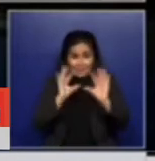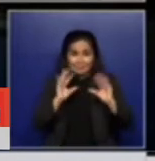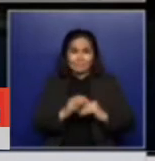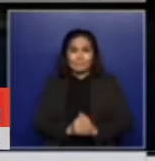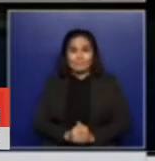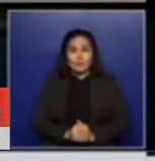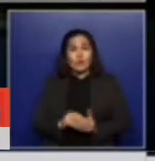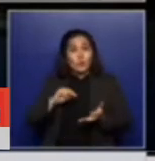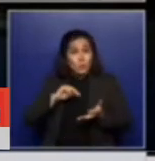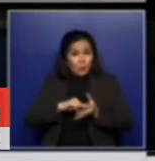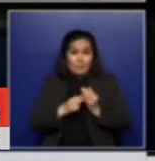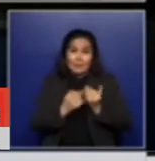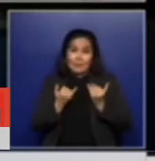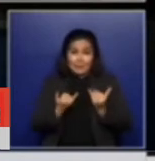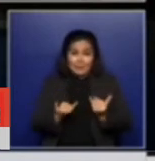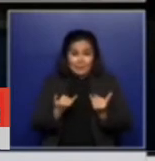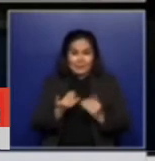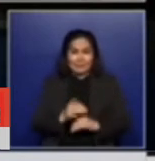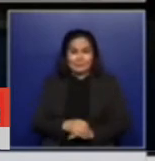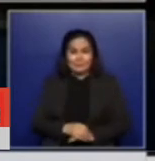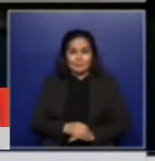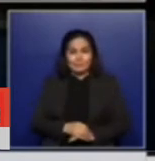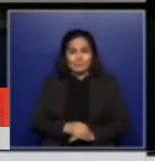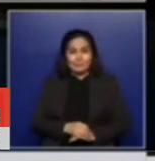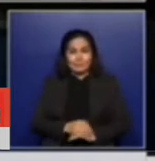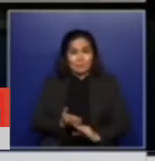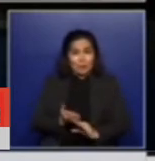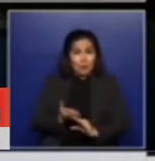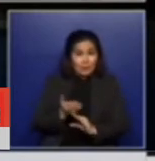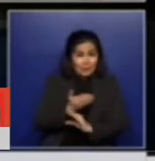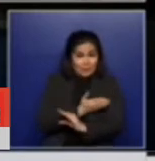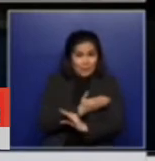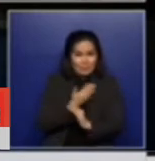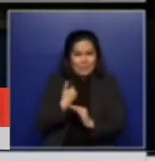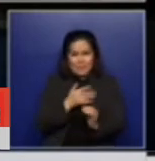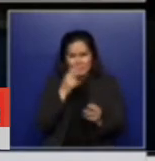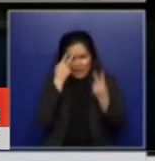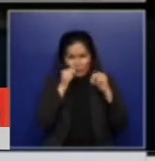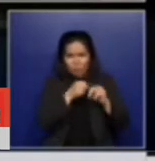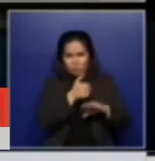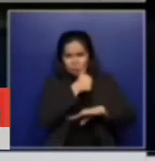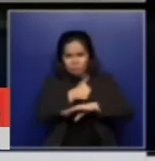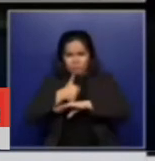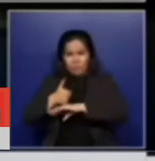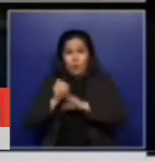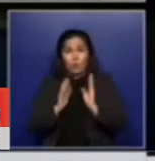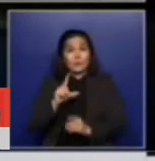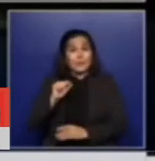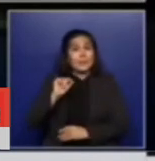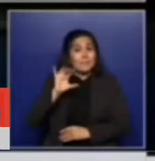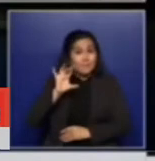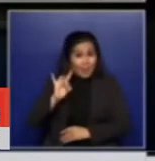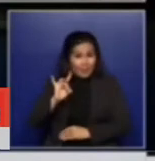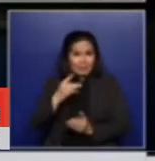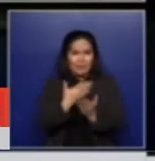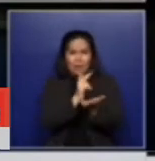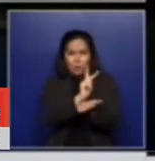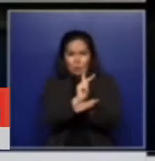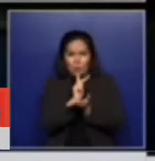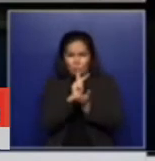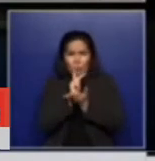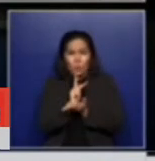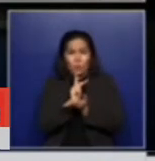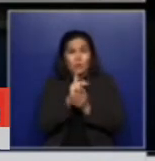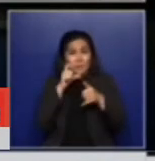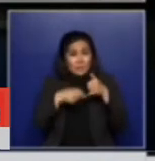งนายกรัฐมนตรีก่อนหน้านี้ครับ28ท่านสร้างหนี้เงินกู้ไว้เฉลี่ยคนละ